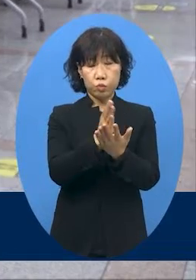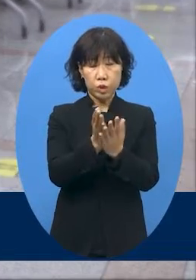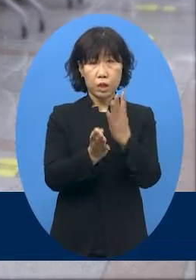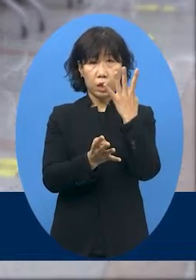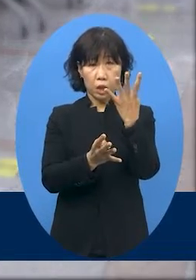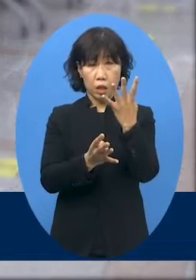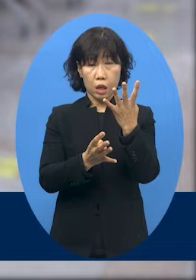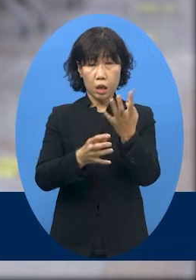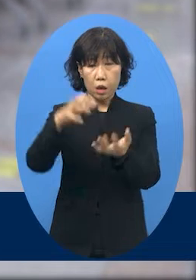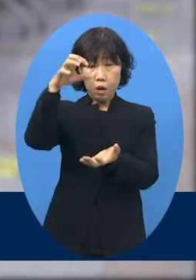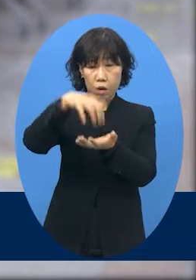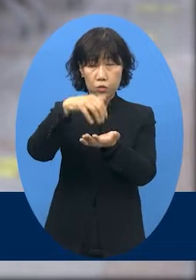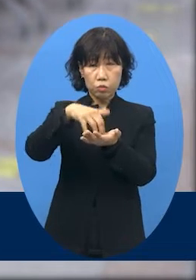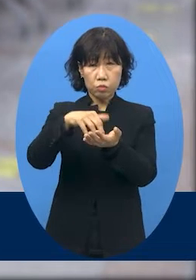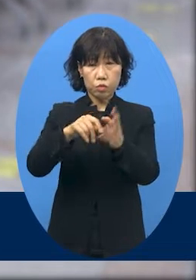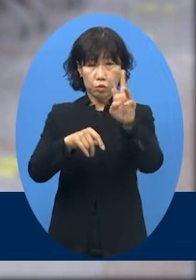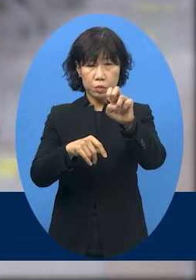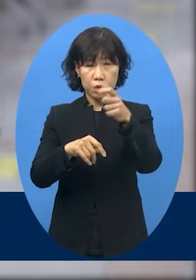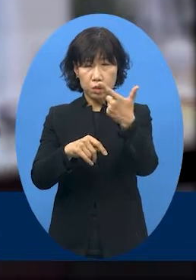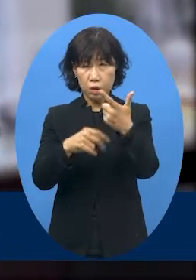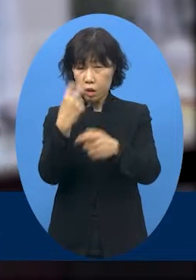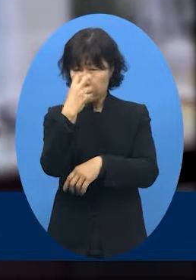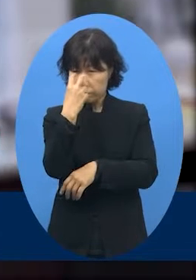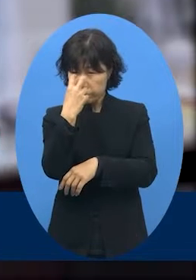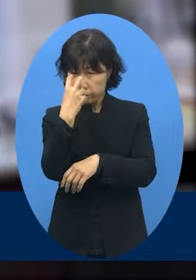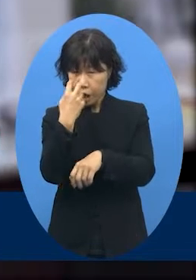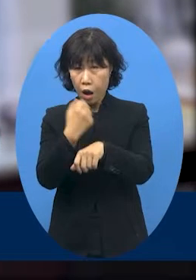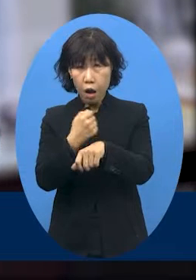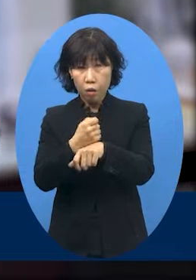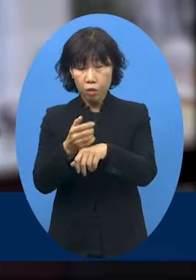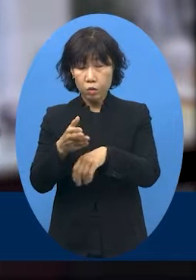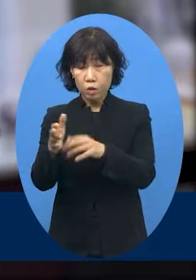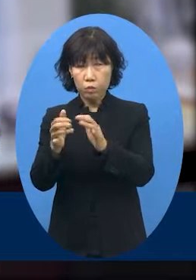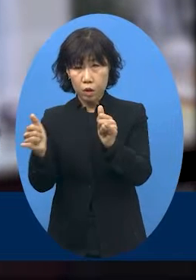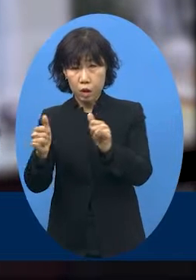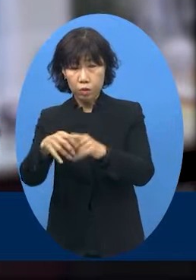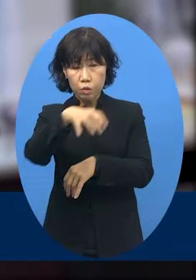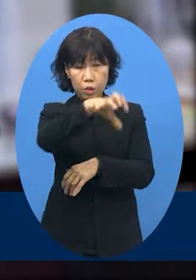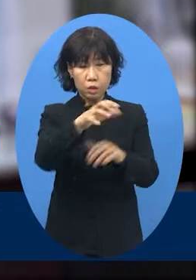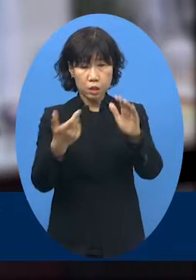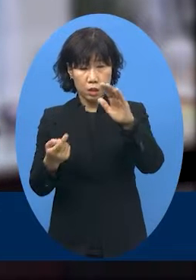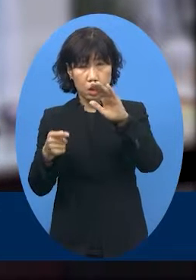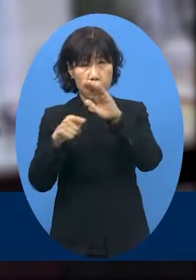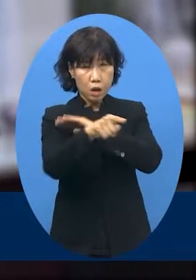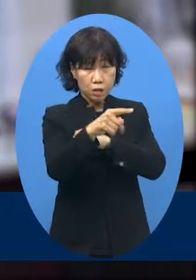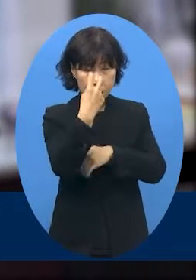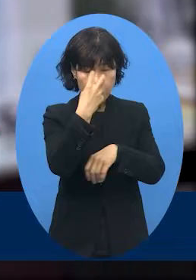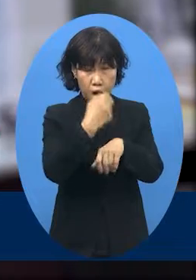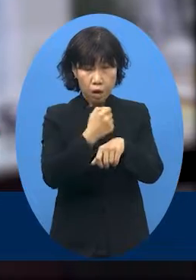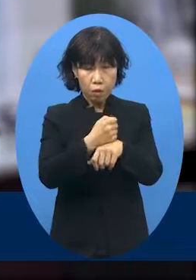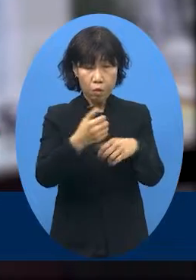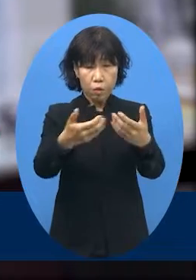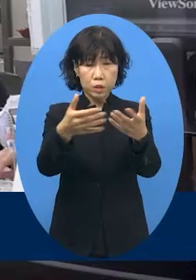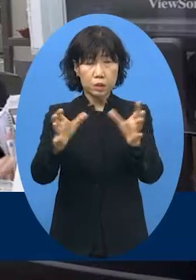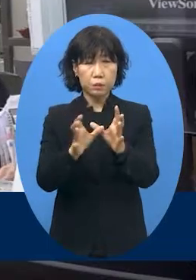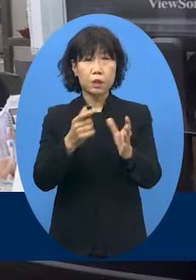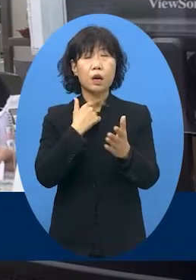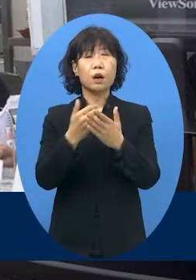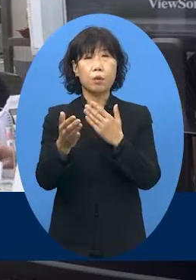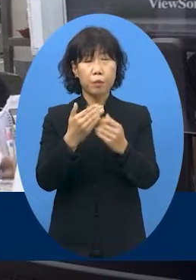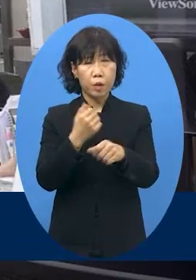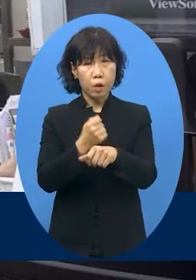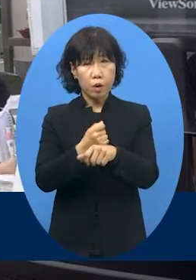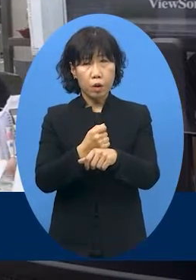4개분야 일곱 개 지표 26개 측정항목에 대해 전문가 현장실사 집단 체험 평가